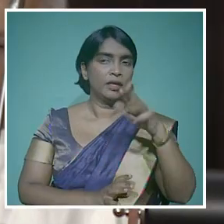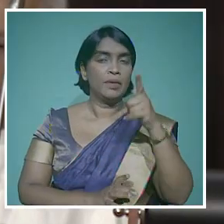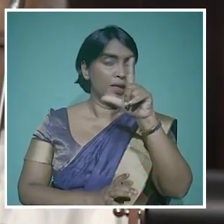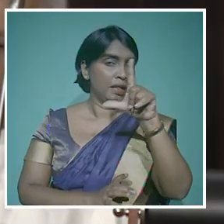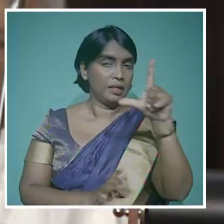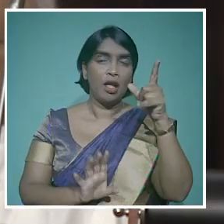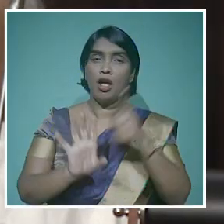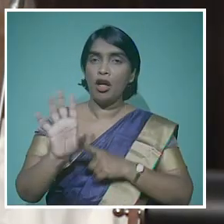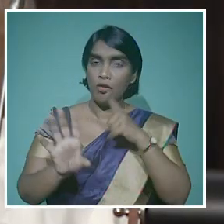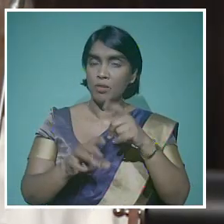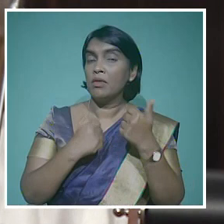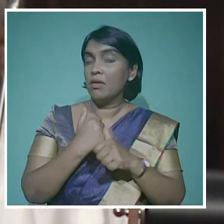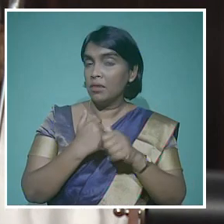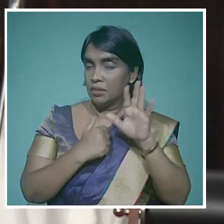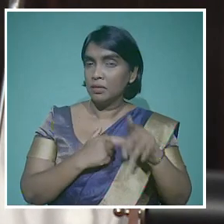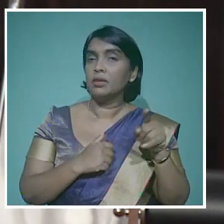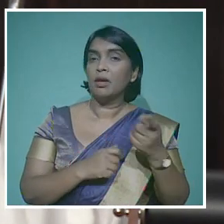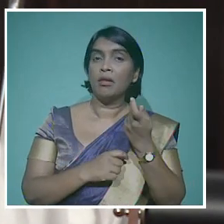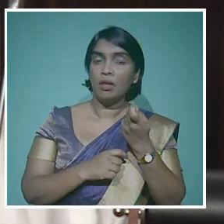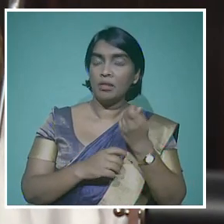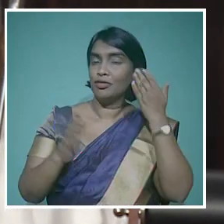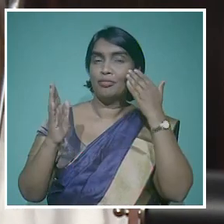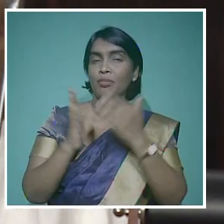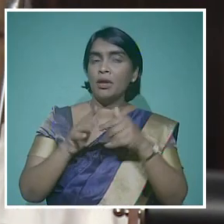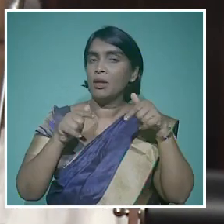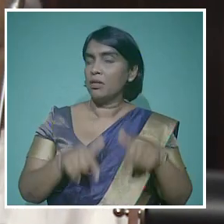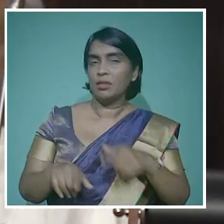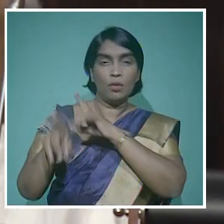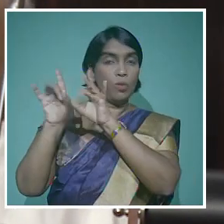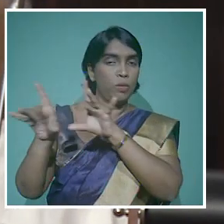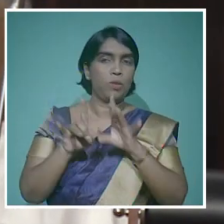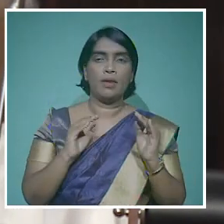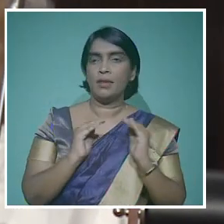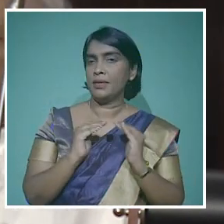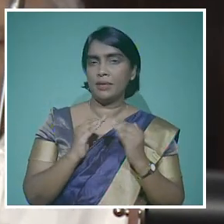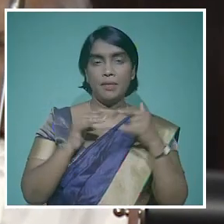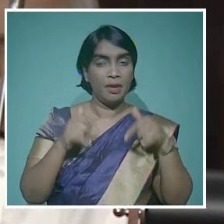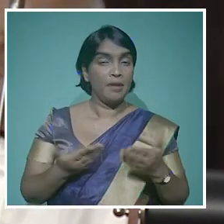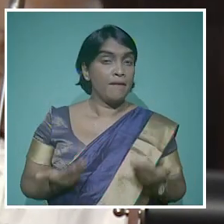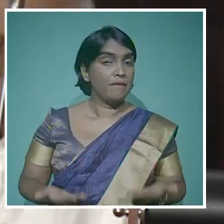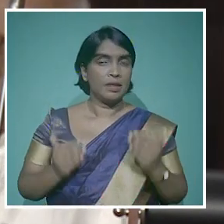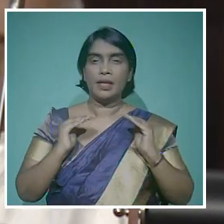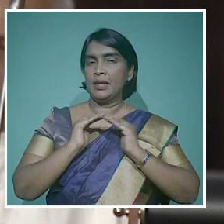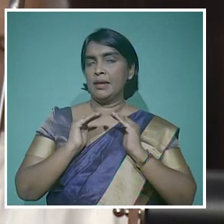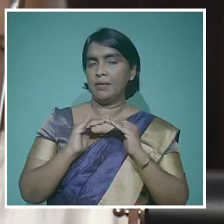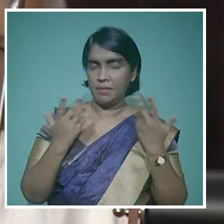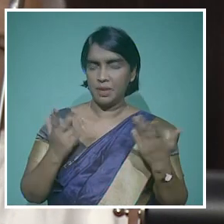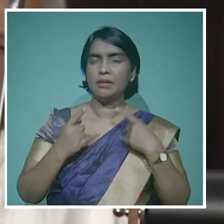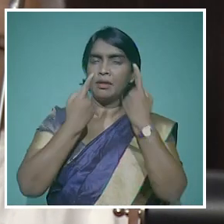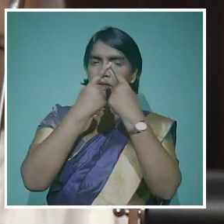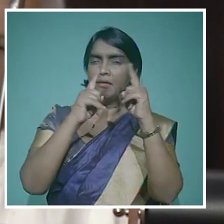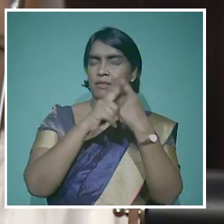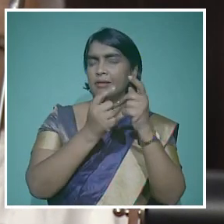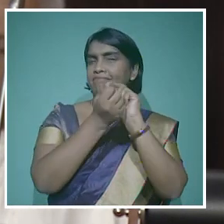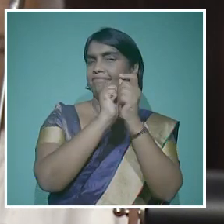1977 වසරේ නිර්මාණය කෙරුණු ආර්ථික පදනම දැන් වලංගු නෑ. එය වර්තමානට ගැලපෙන්නේ නෑ. විවිධ